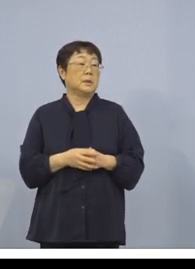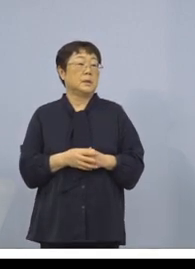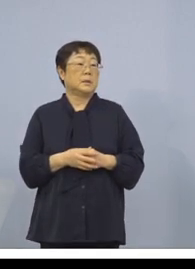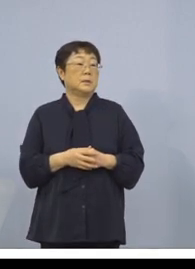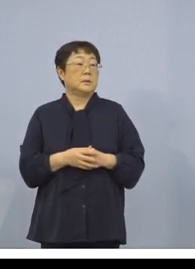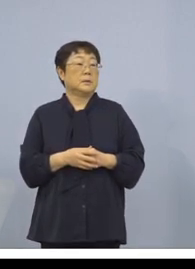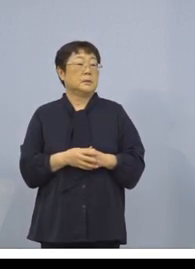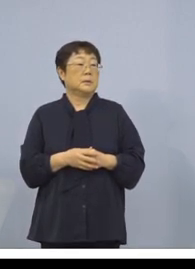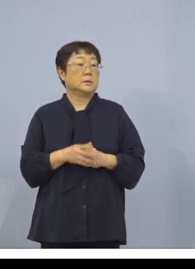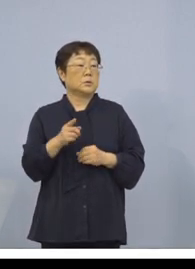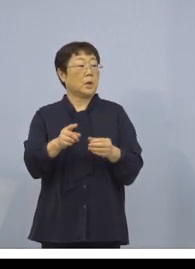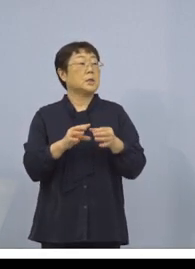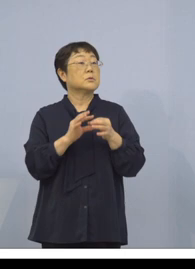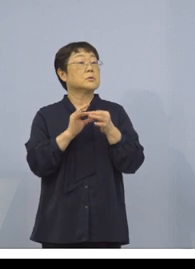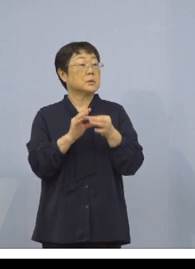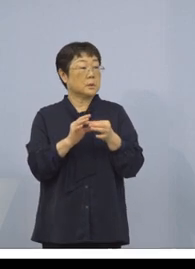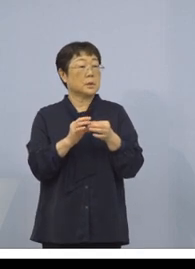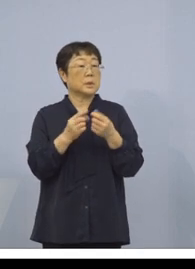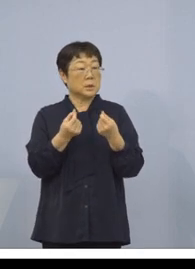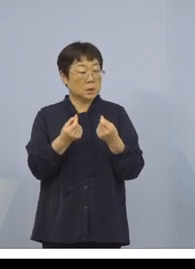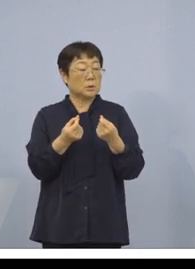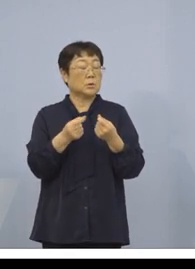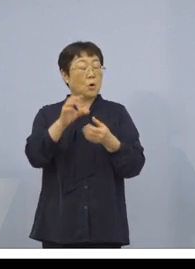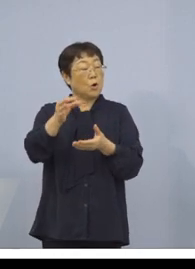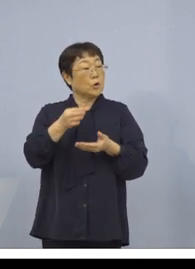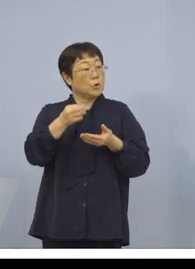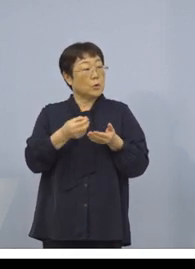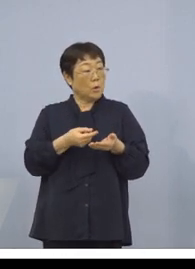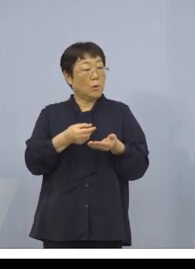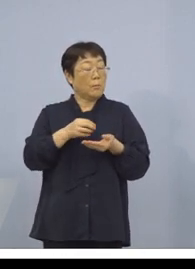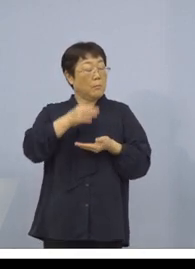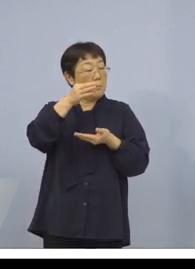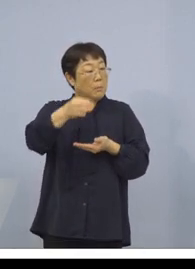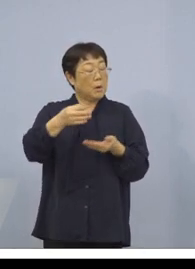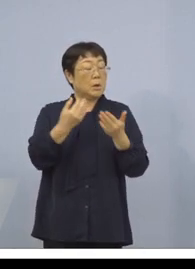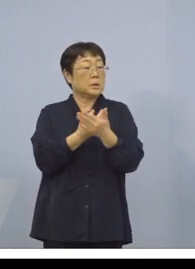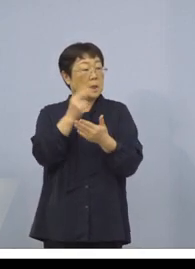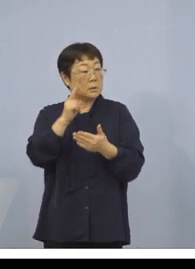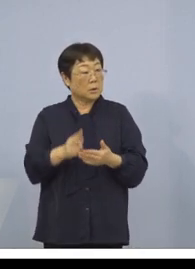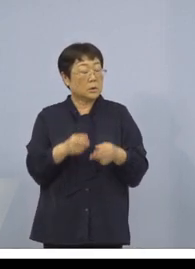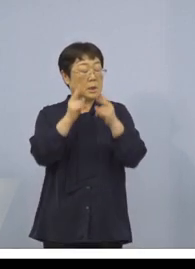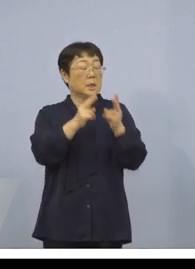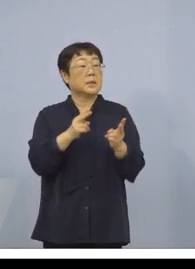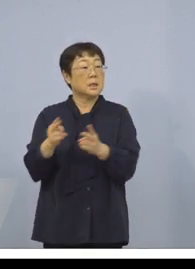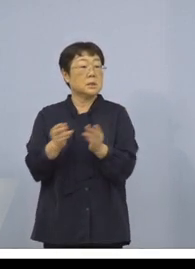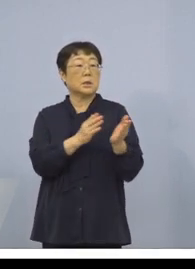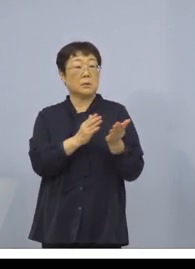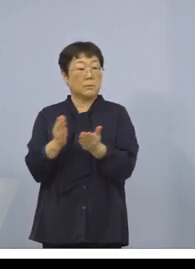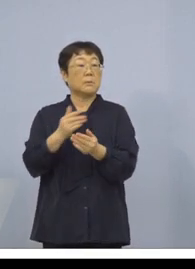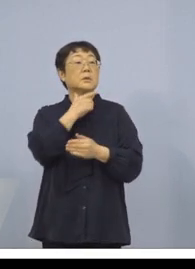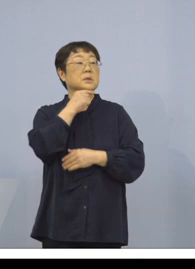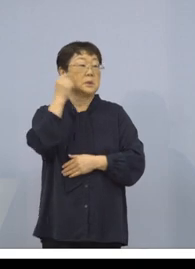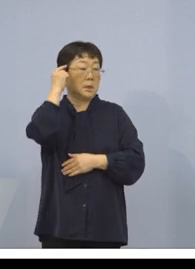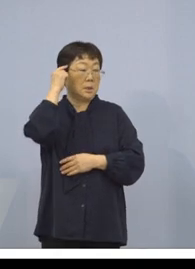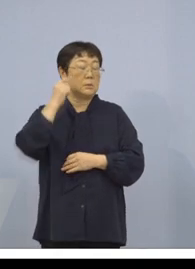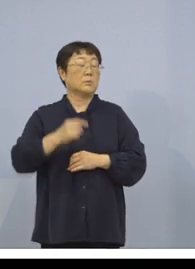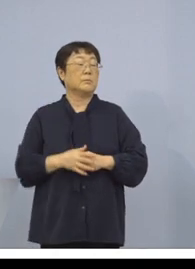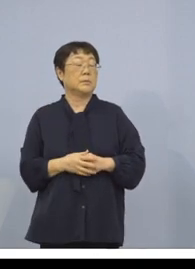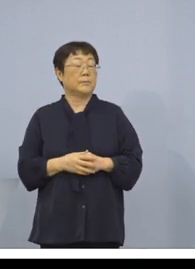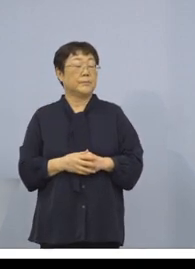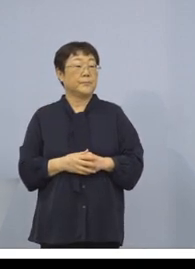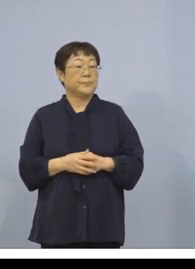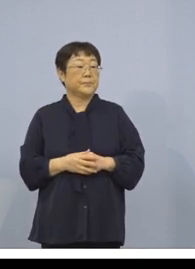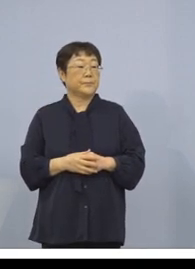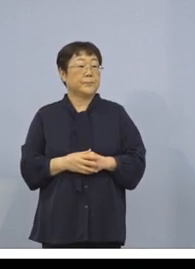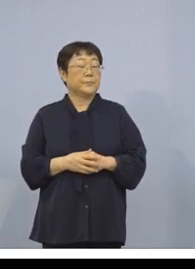ったことにもですねちゃんと給与にも反映できるような、こういった体制を整えていただくためにも必要だ